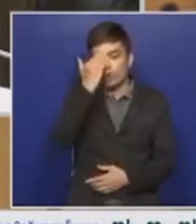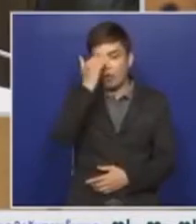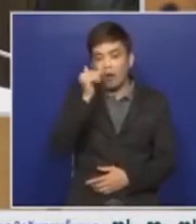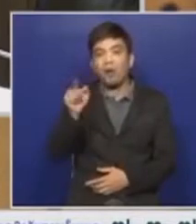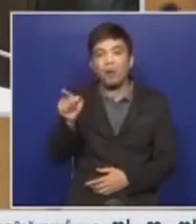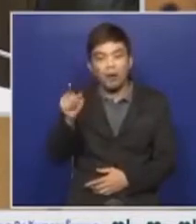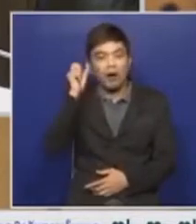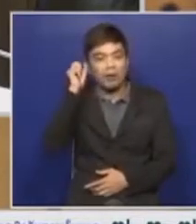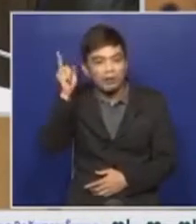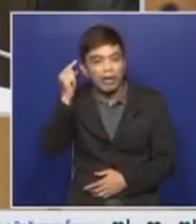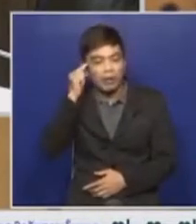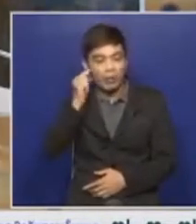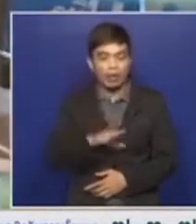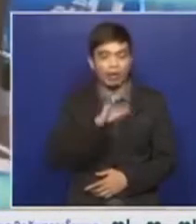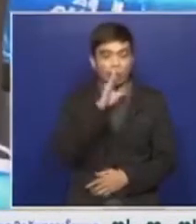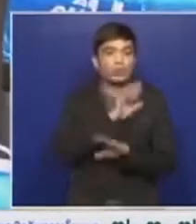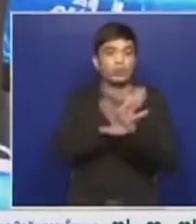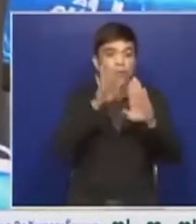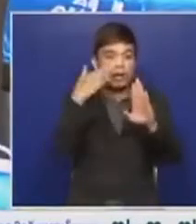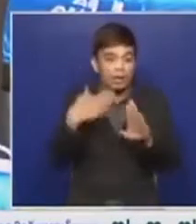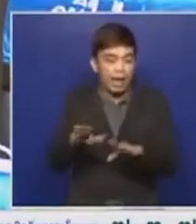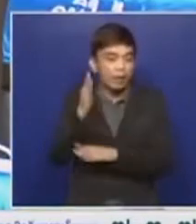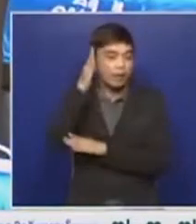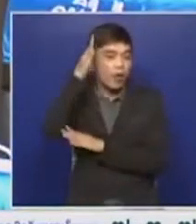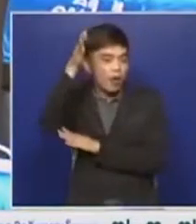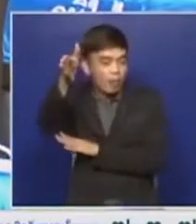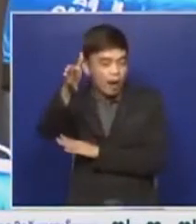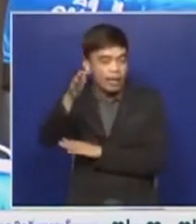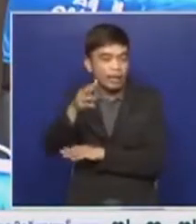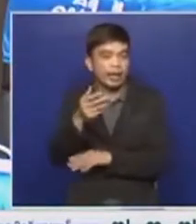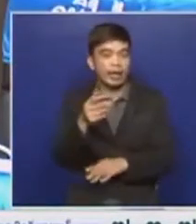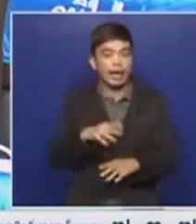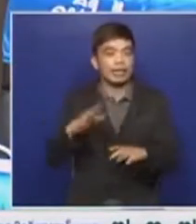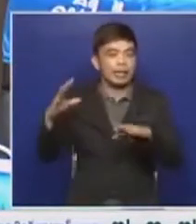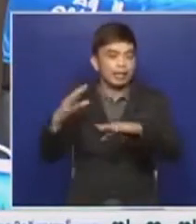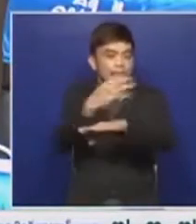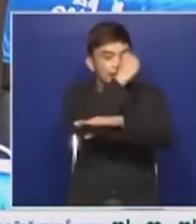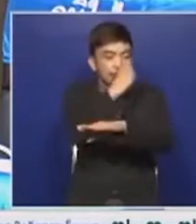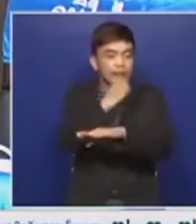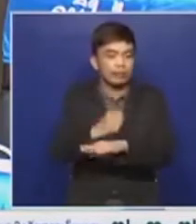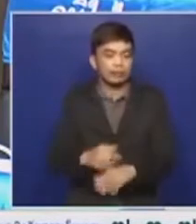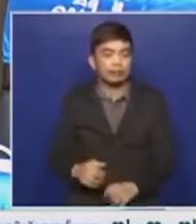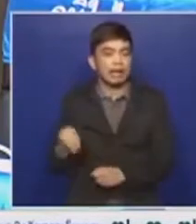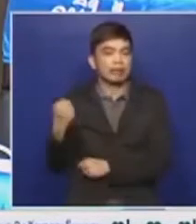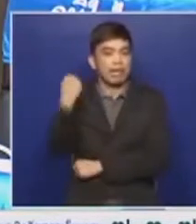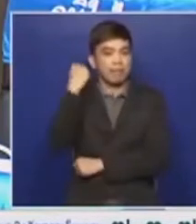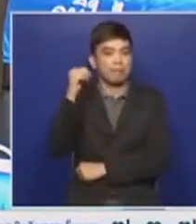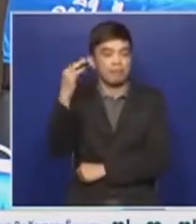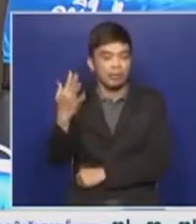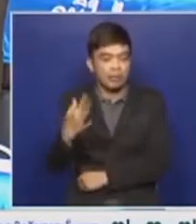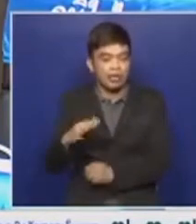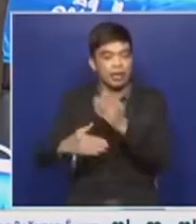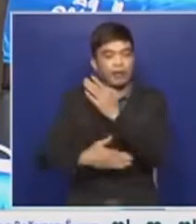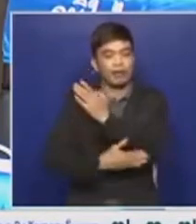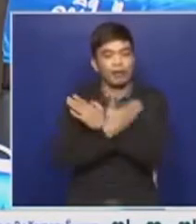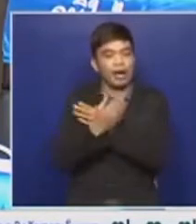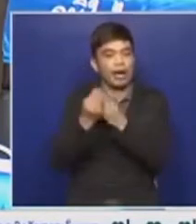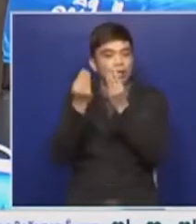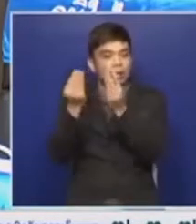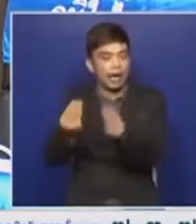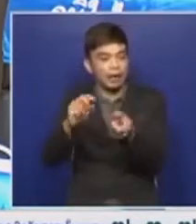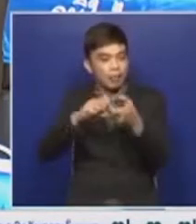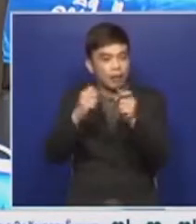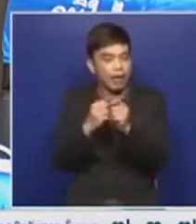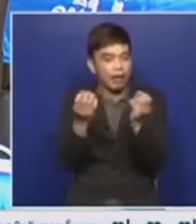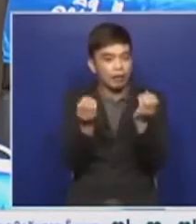จะทำให้การทำรัฐประหารอนาคตจะไม่ศักดิ์สิทธิ์อีกต่อไปแล้วจะเป็นการเปิดโอกาสให้กับคนที่ได้รับ